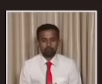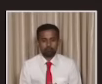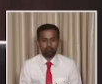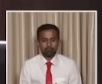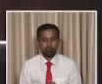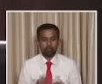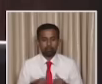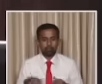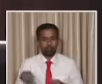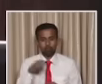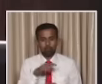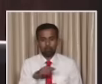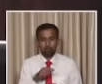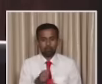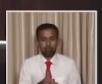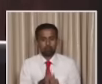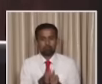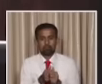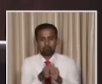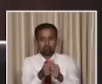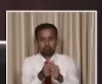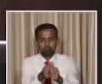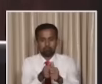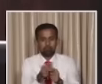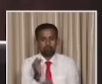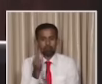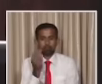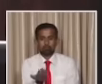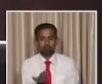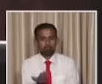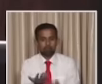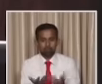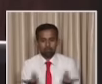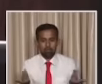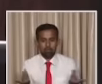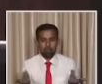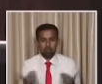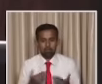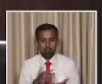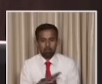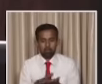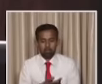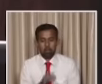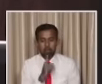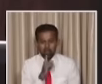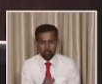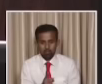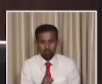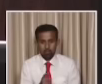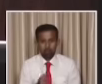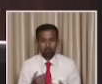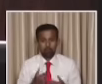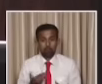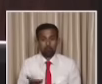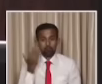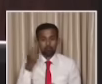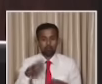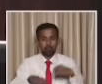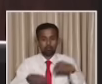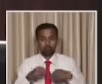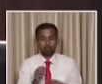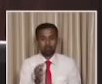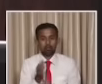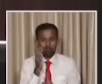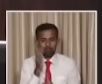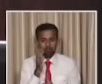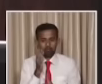මන්ත්‍රීතුමා අපි කාගේවත් ගිහිලා පස්සෙන් ගිහිලා සභාපති ගන් ගත්තේ නෑ. මම පැහැදිලි කරේ මම තමයි වැඩිමනාප ගත්ත සභාපති.